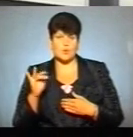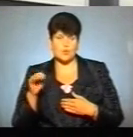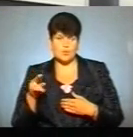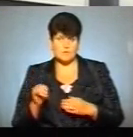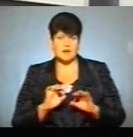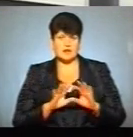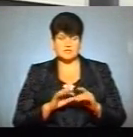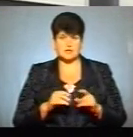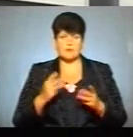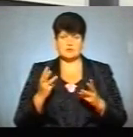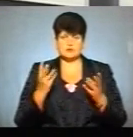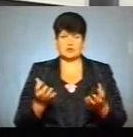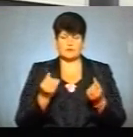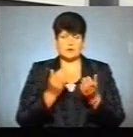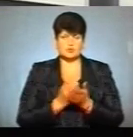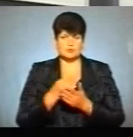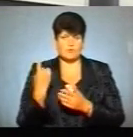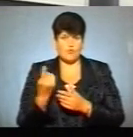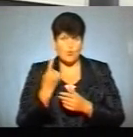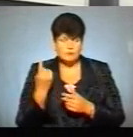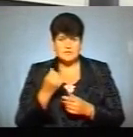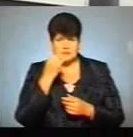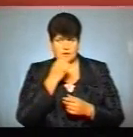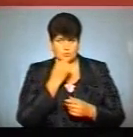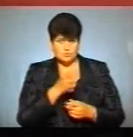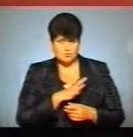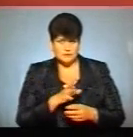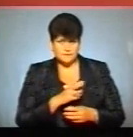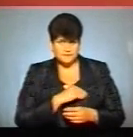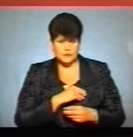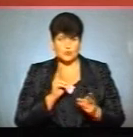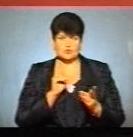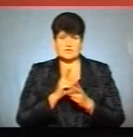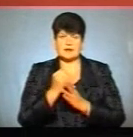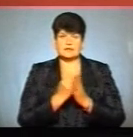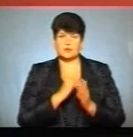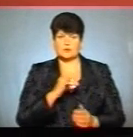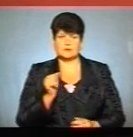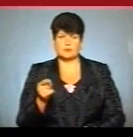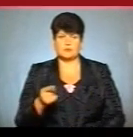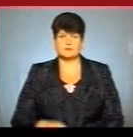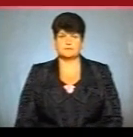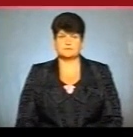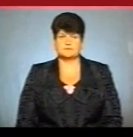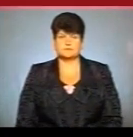речницею пожежно-рятувальної служби в області. Я вам дякую, що були з нами. До зустрічі на телеканалі UA Тернопіль.